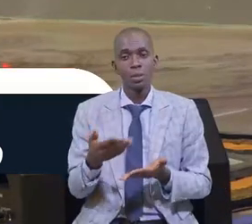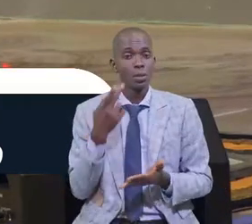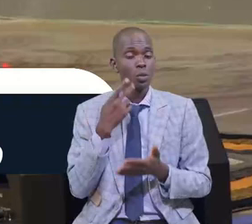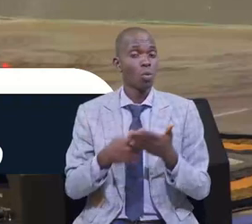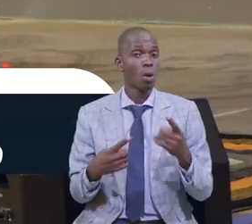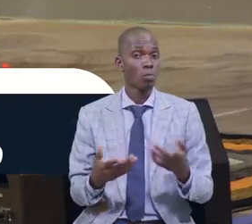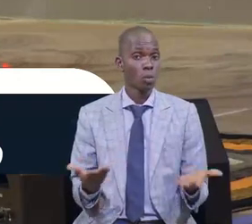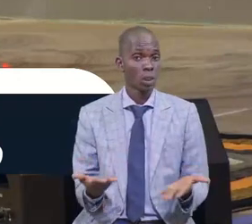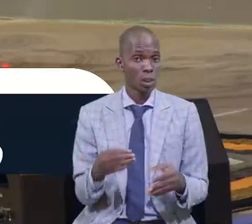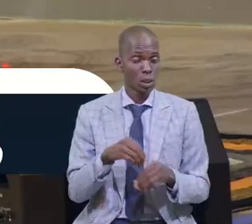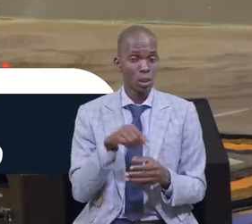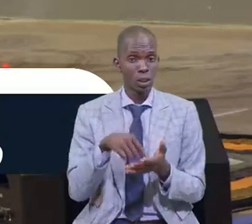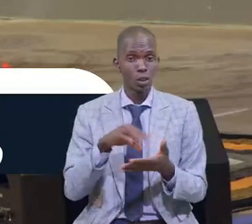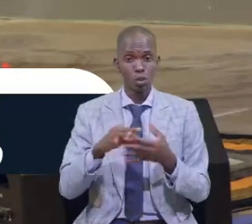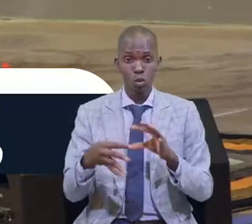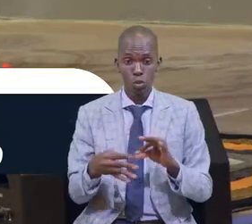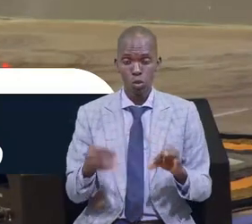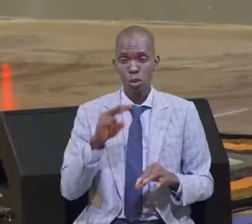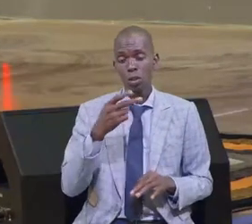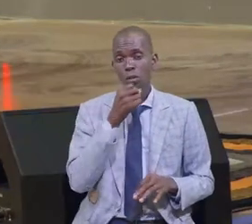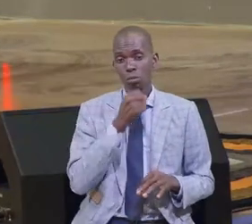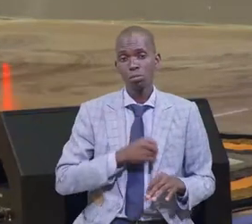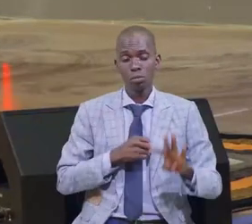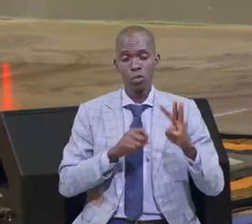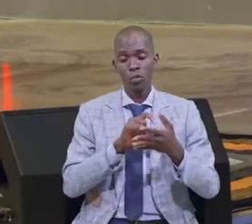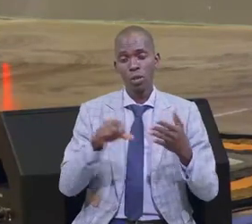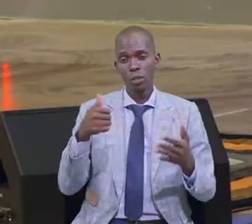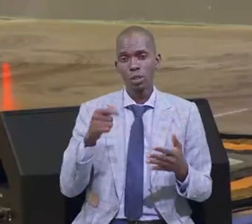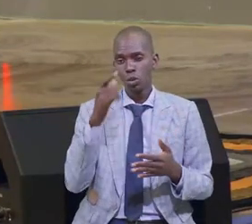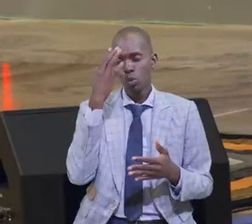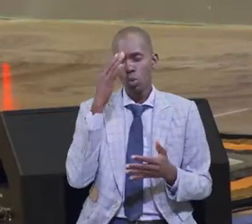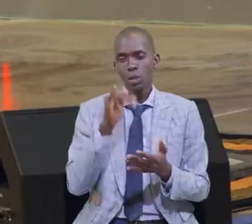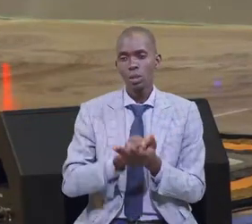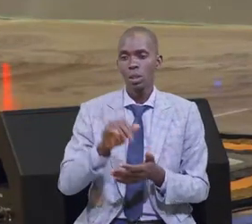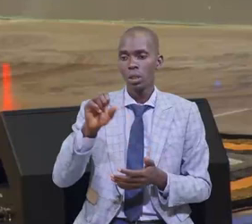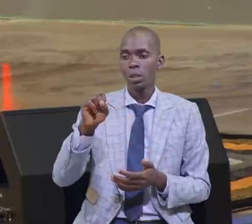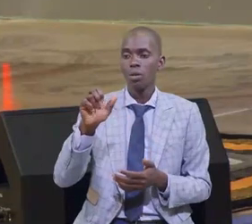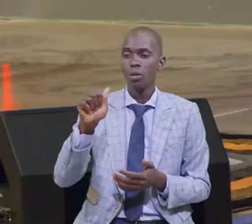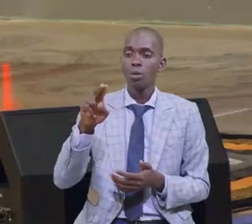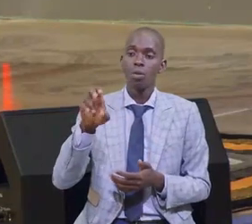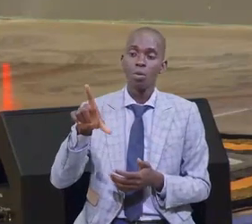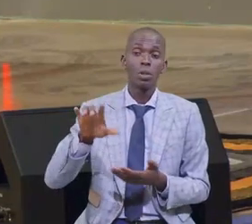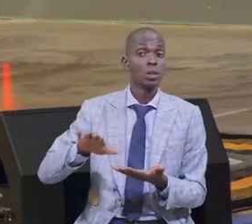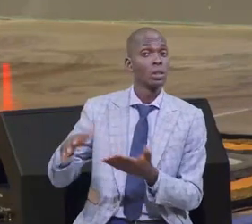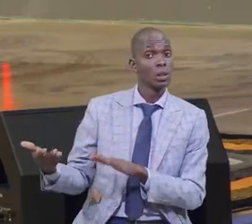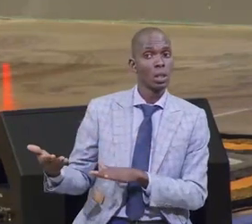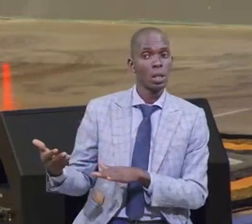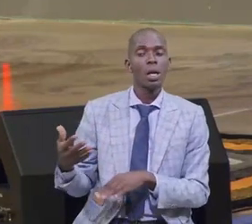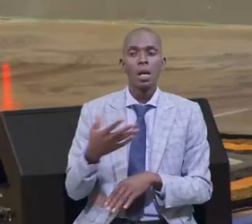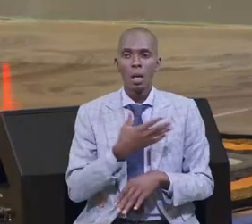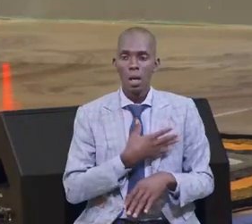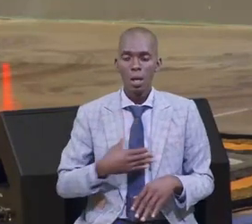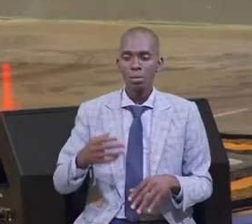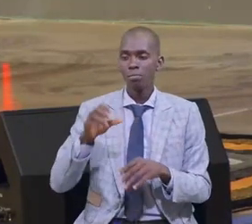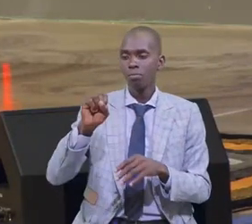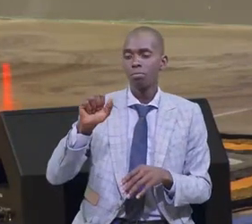Ici, c'est que Saül était mort. Nous connaissons bien l'histoire, comment il était mort. Il était frappé d'une